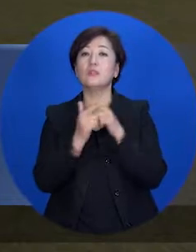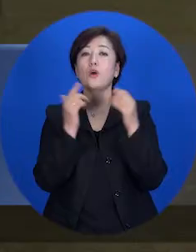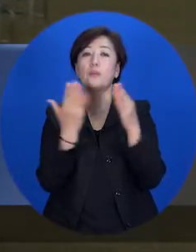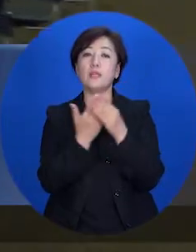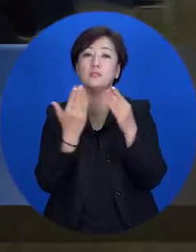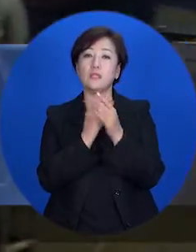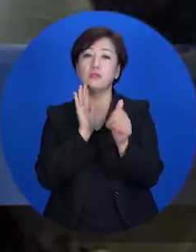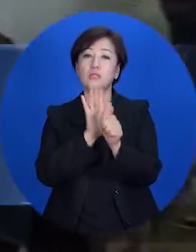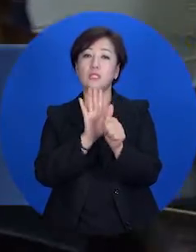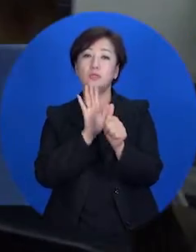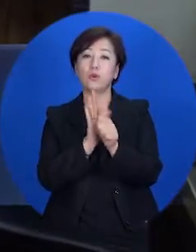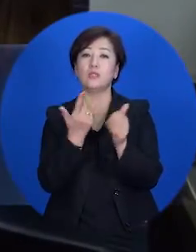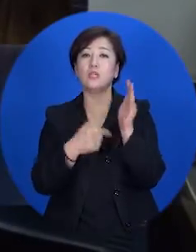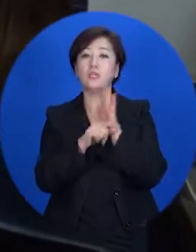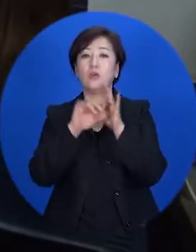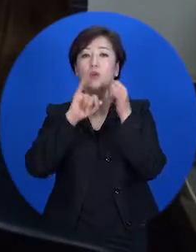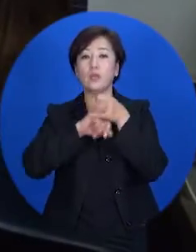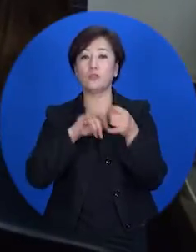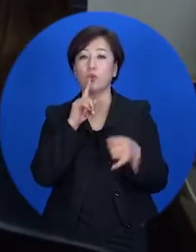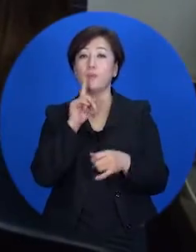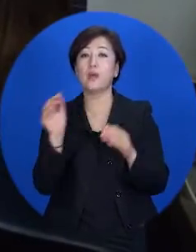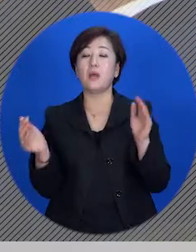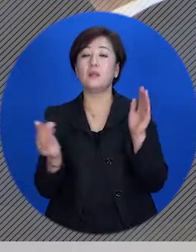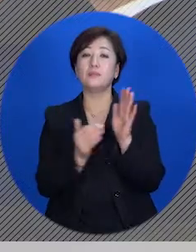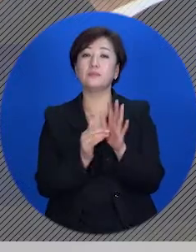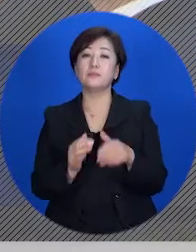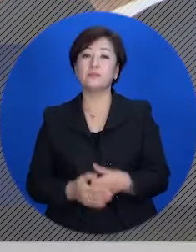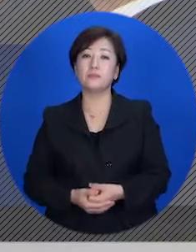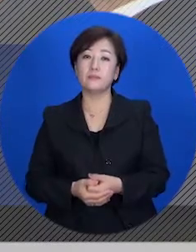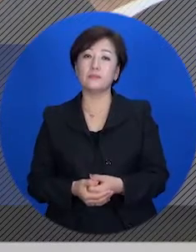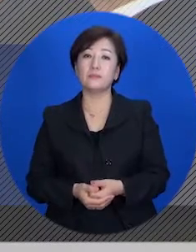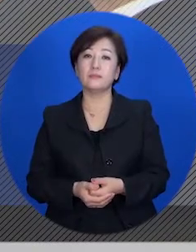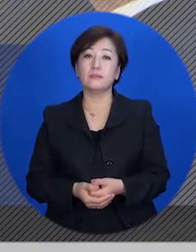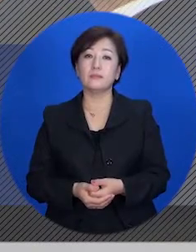성장을 지원하겠다라고 말했습니다.